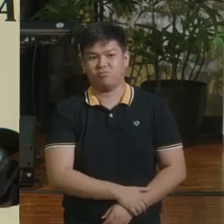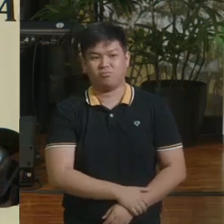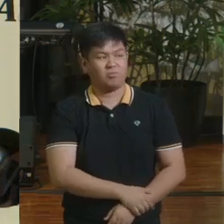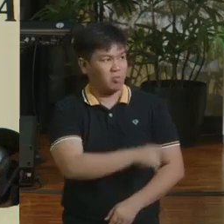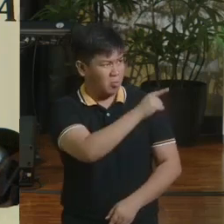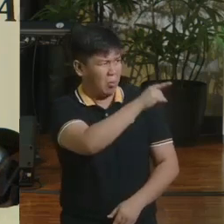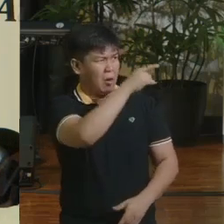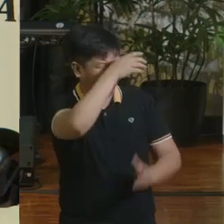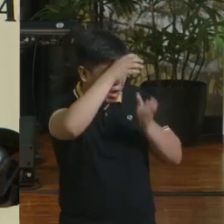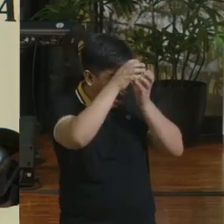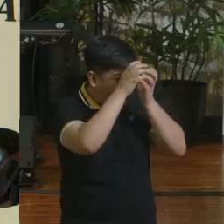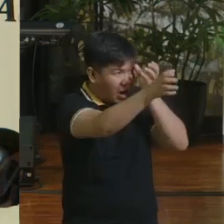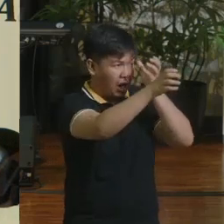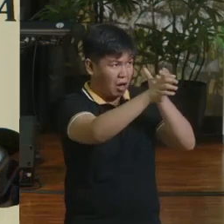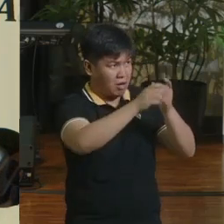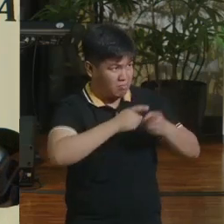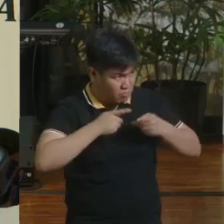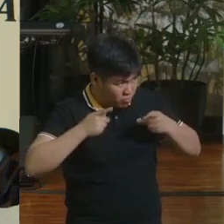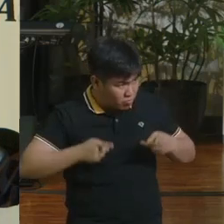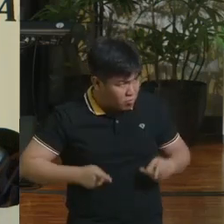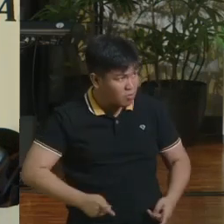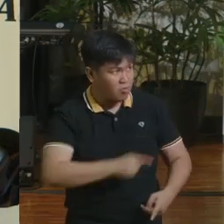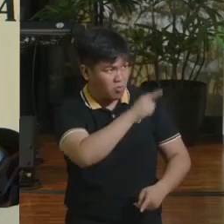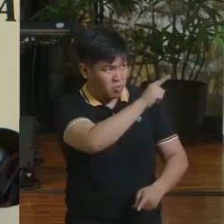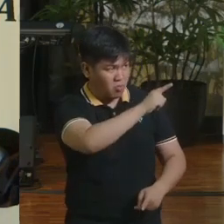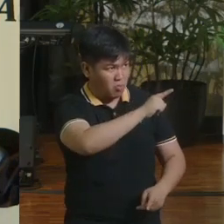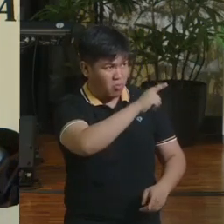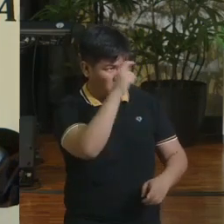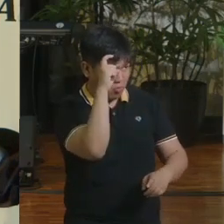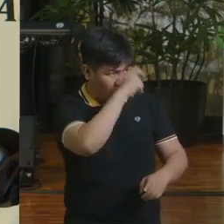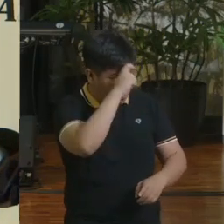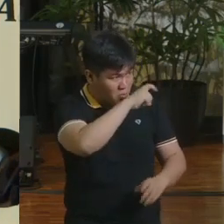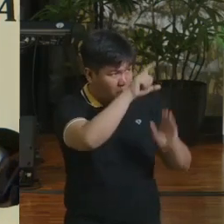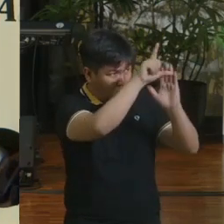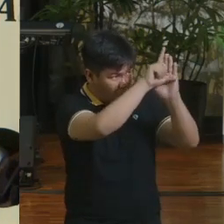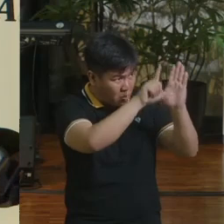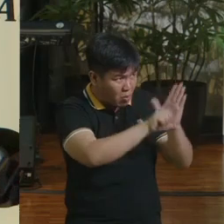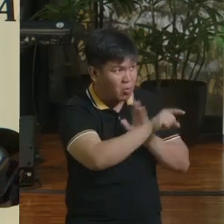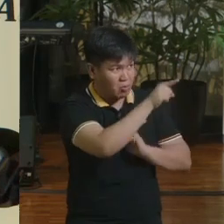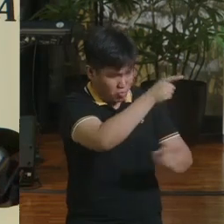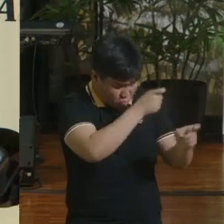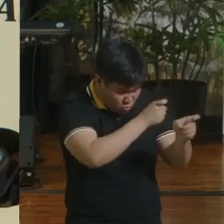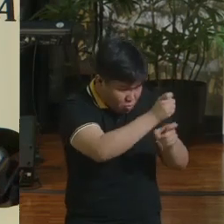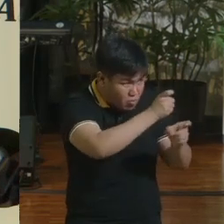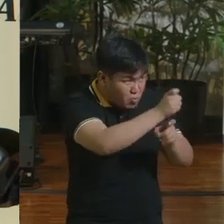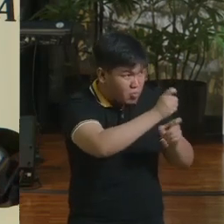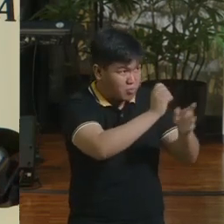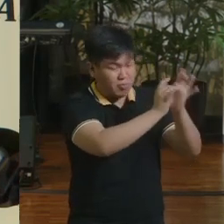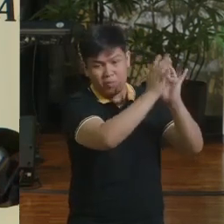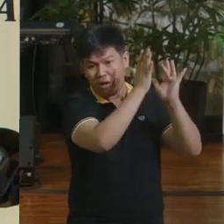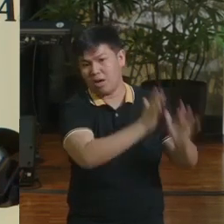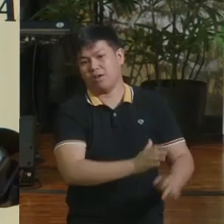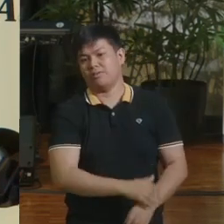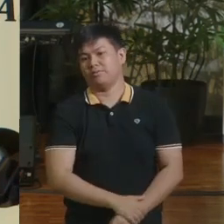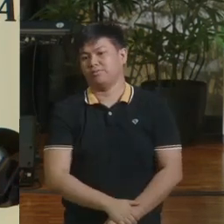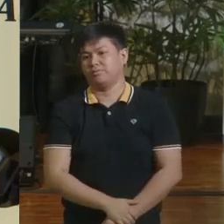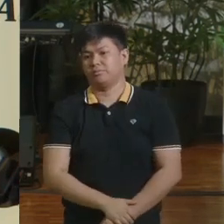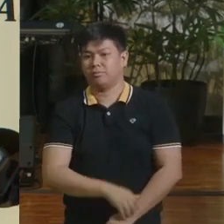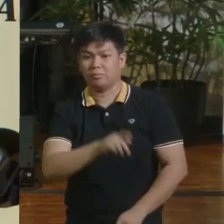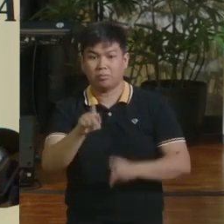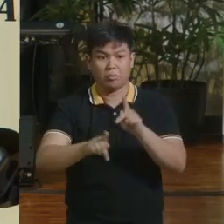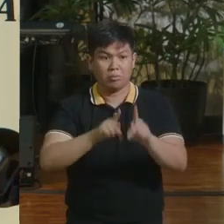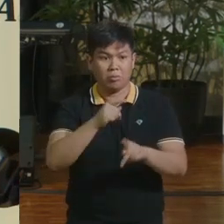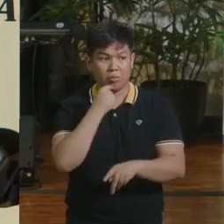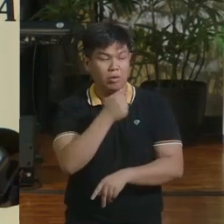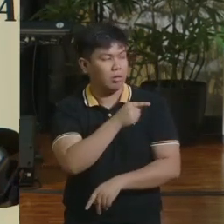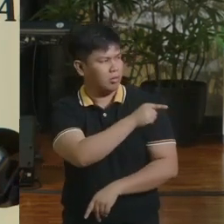Old Testament, at lahat ng yon, siya pa nga ay naging persecutor ng church. Sabi nila,